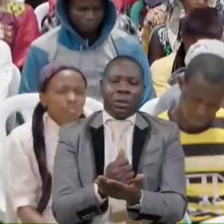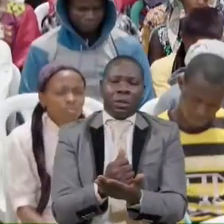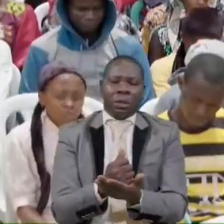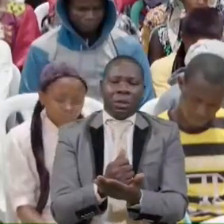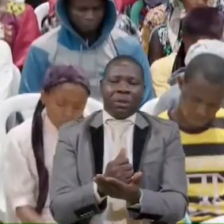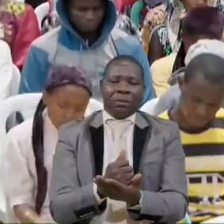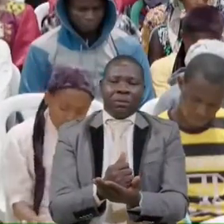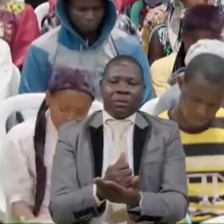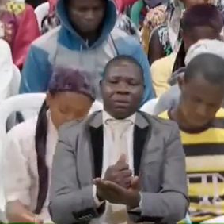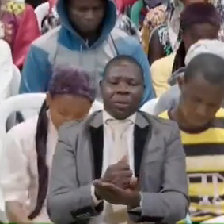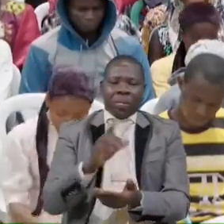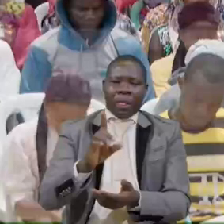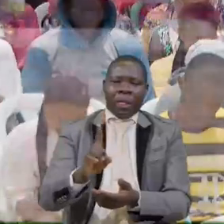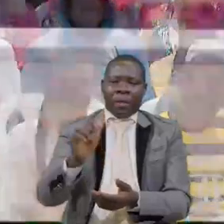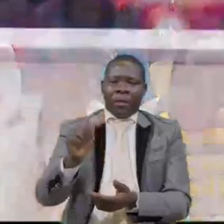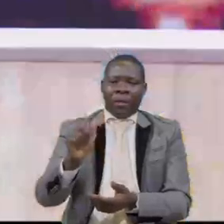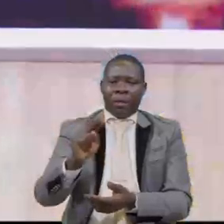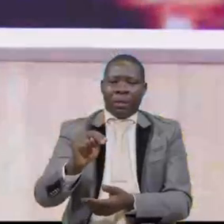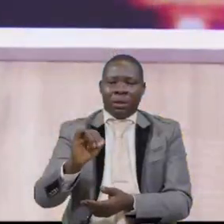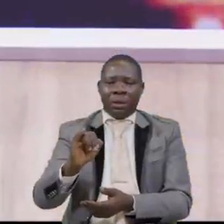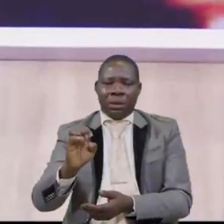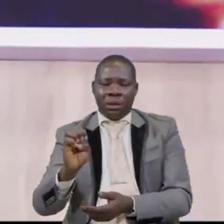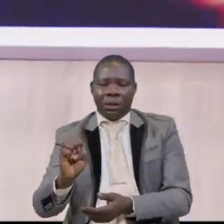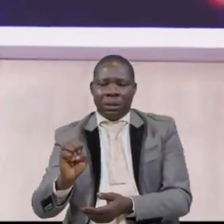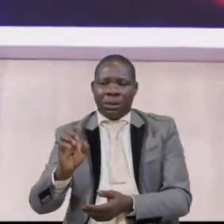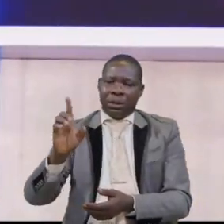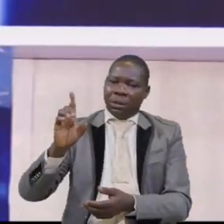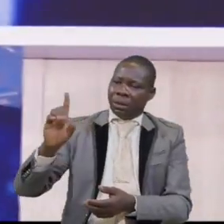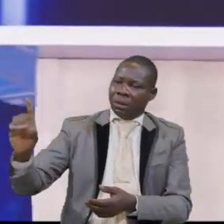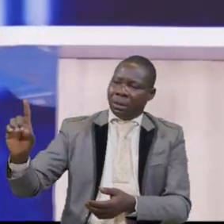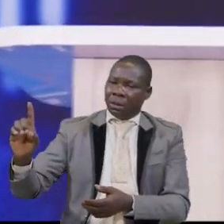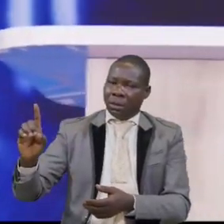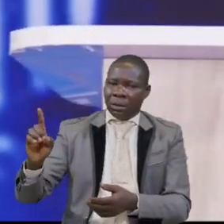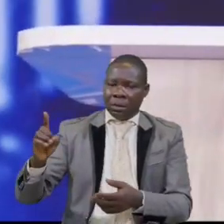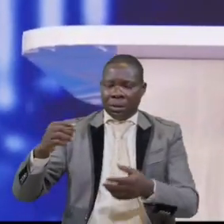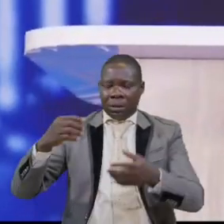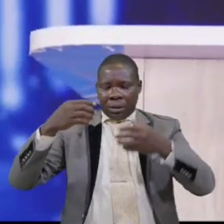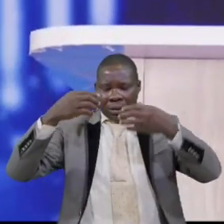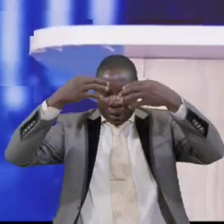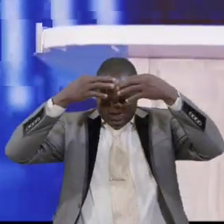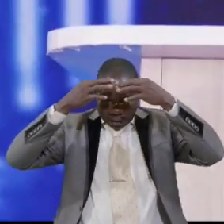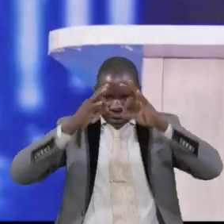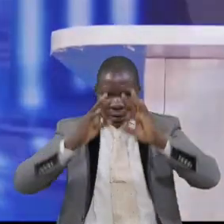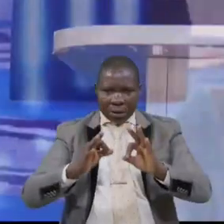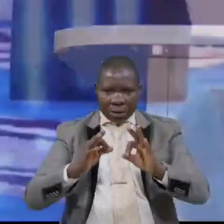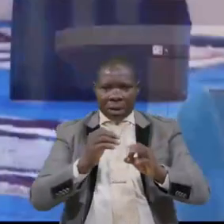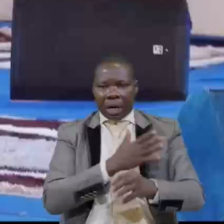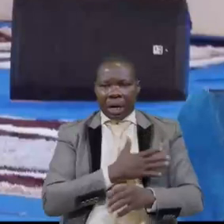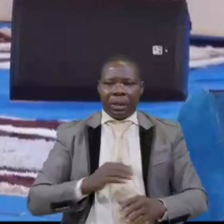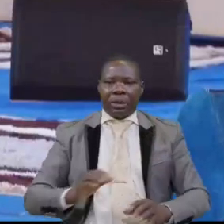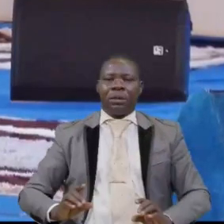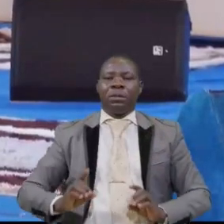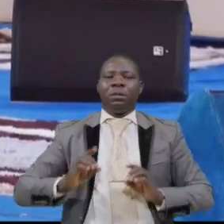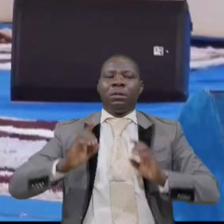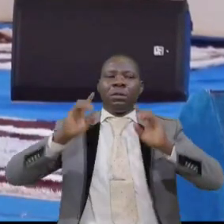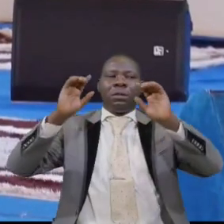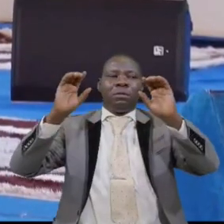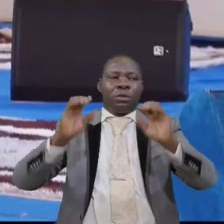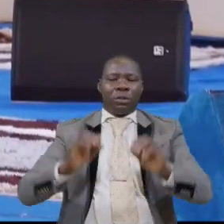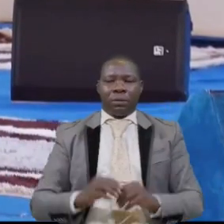Daniel le D, la décision et la dévotion. La